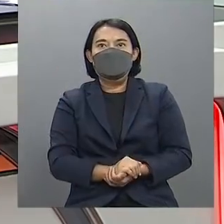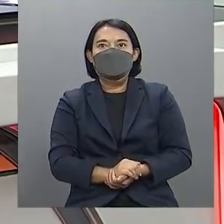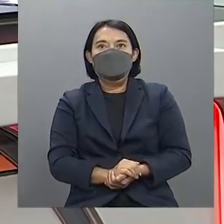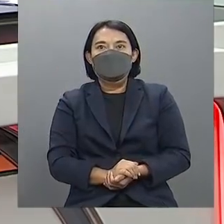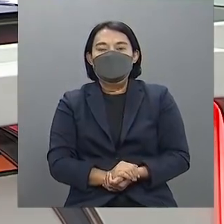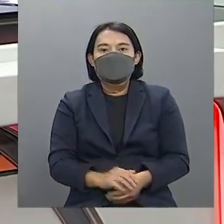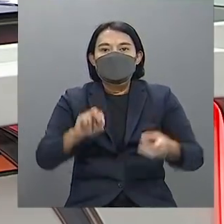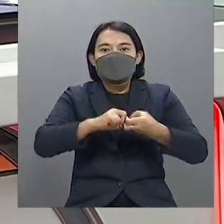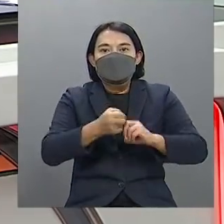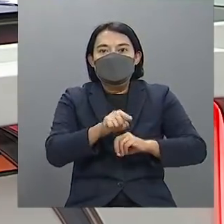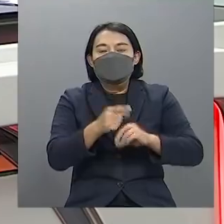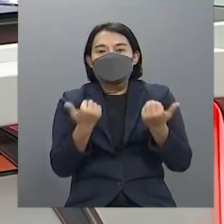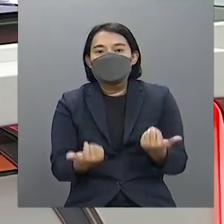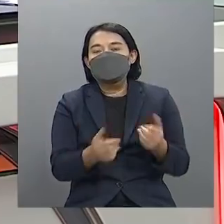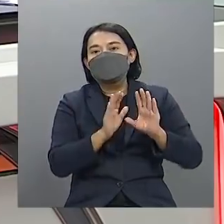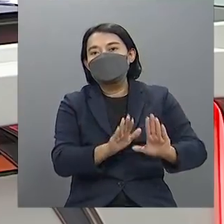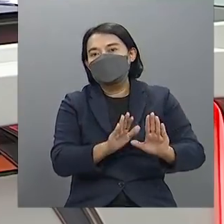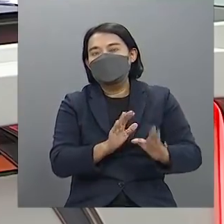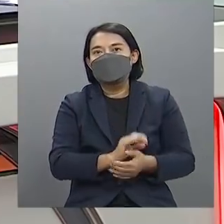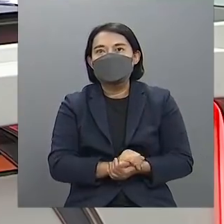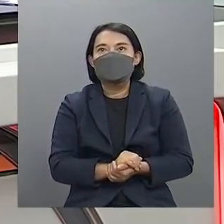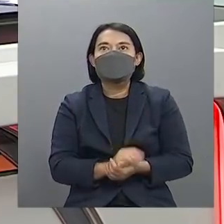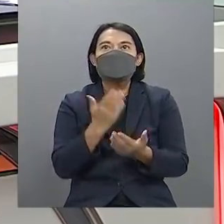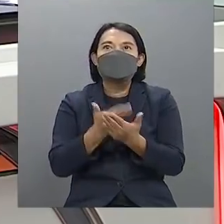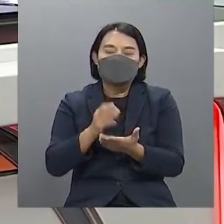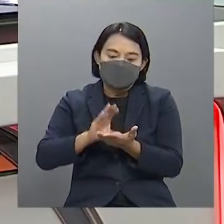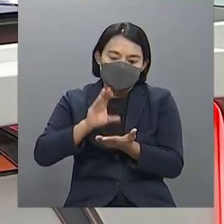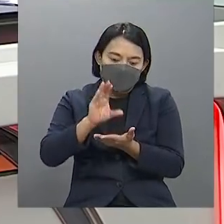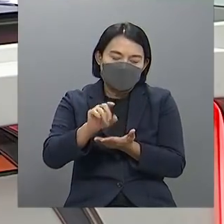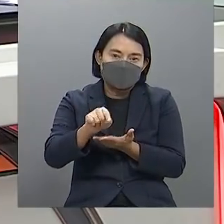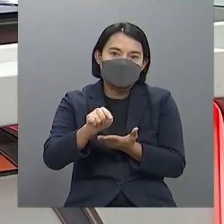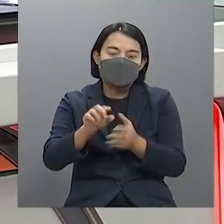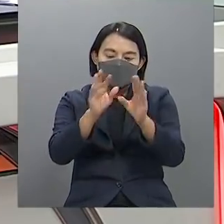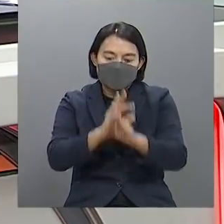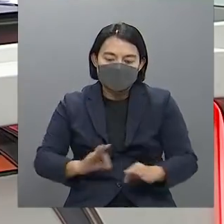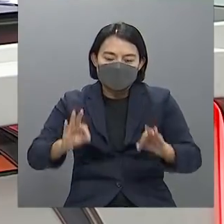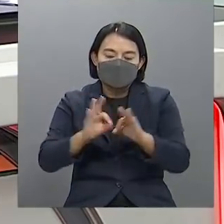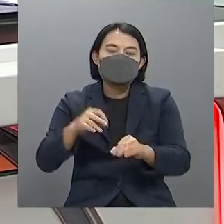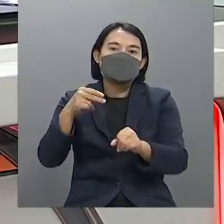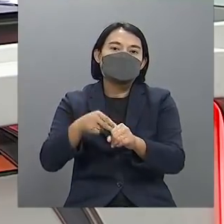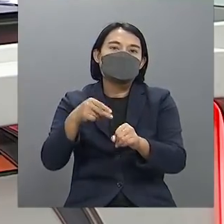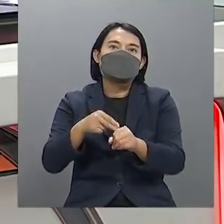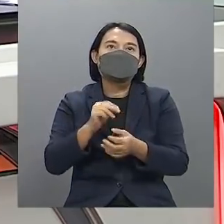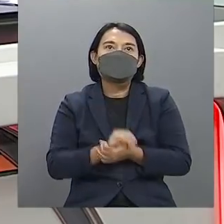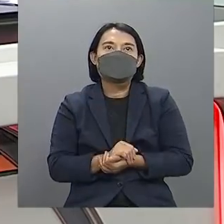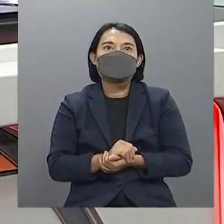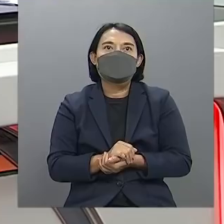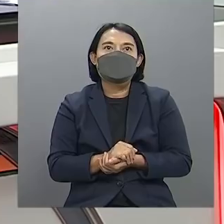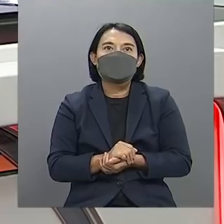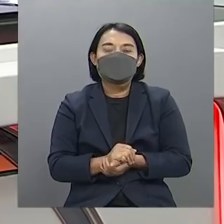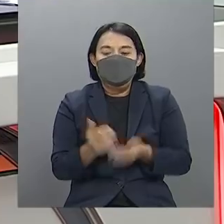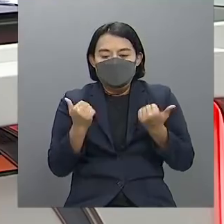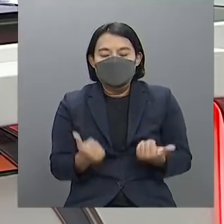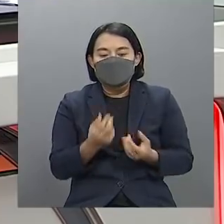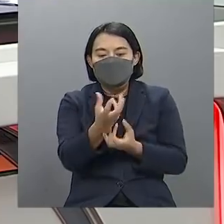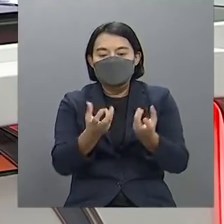เวลานี้นะคะโดยมีต้นทุนที่สำคัญก็คือพลังงานอย่างตอนนี้เนี่ยสินค้าที่หายไปจากตลาดพอมีขาย